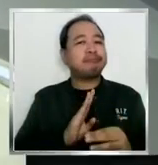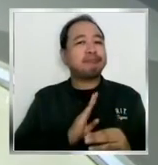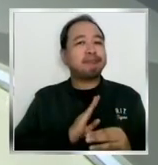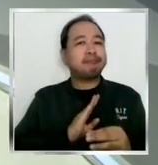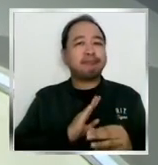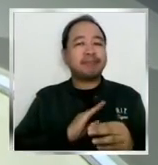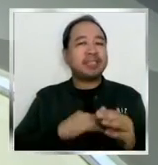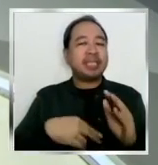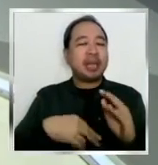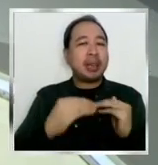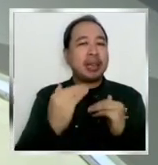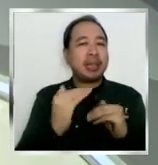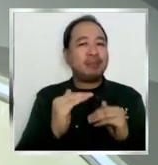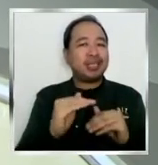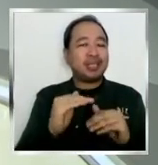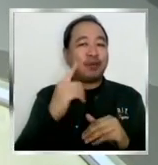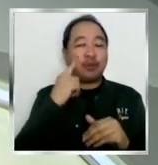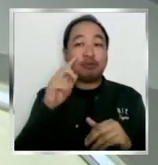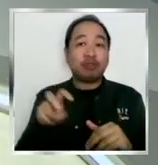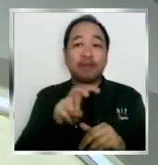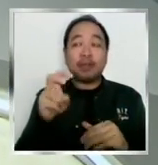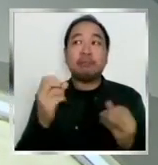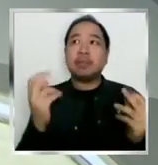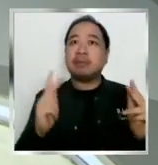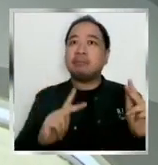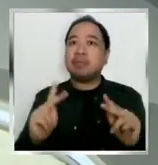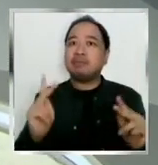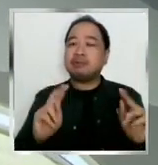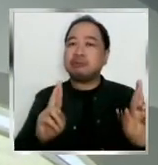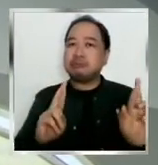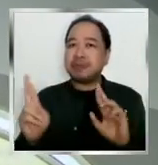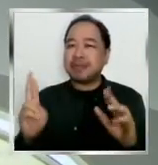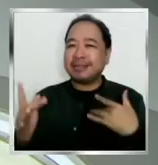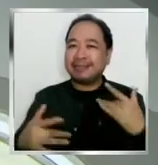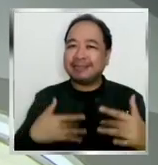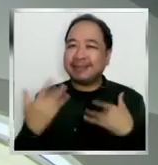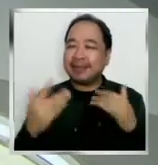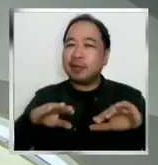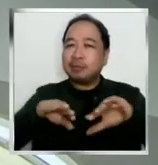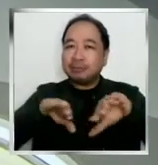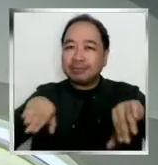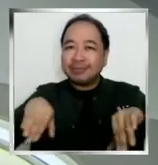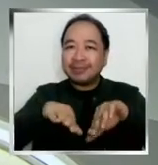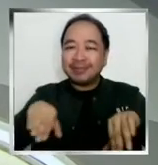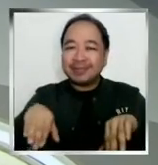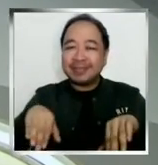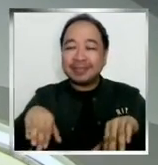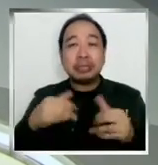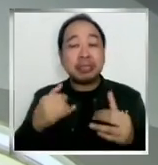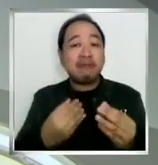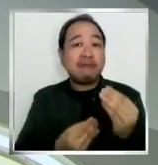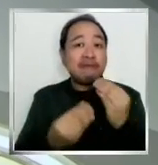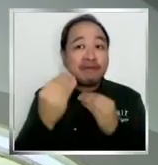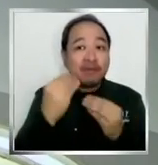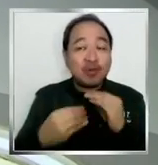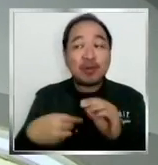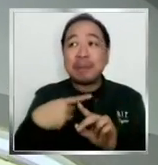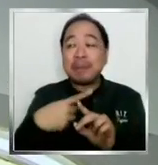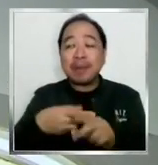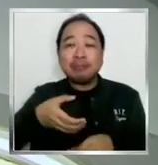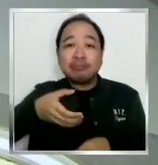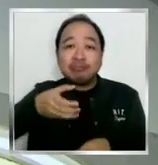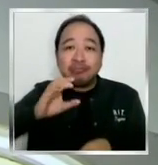ang excited ng mag-outing at magtampisaw sa tubig. For the food trip at sa malamig naman, ang inaabangan ng iba gaya